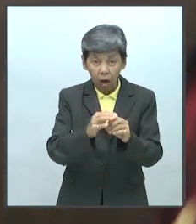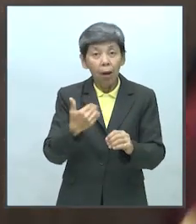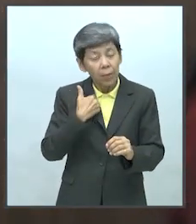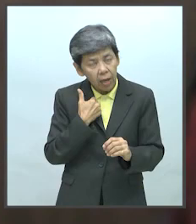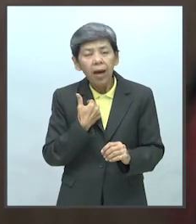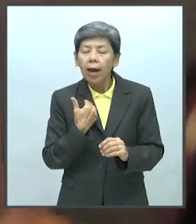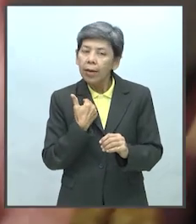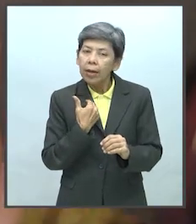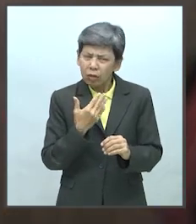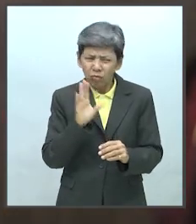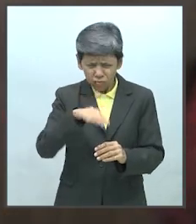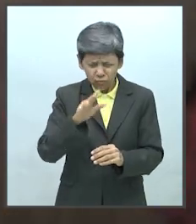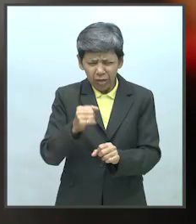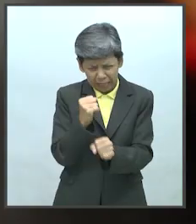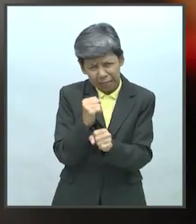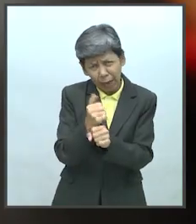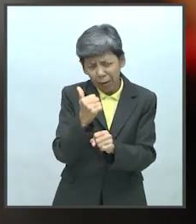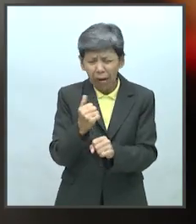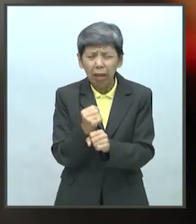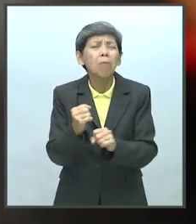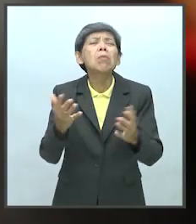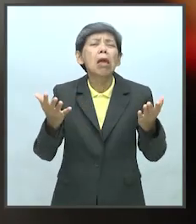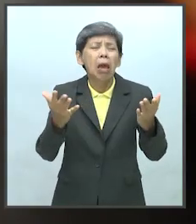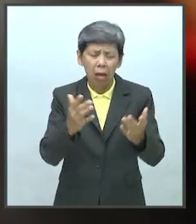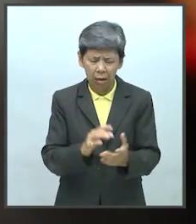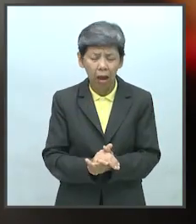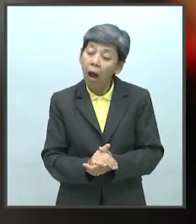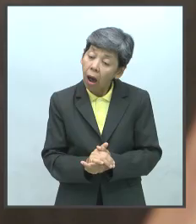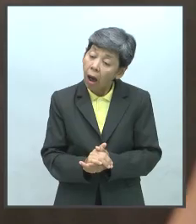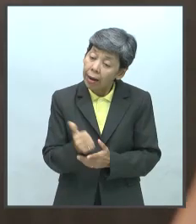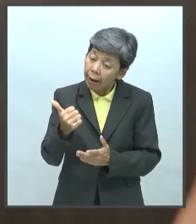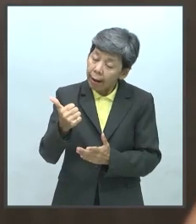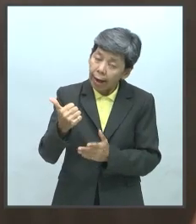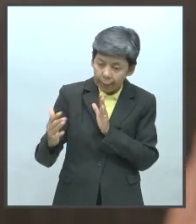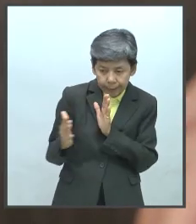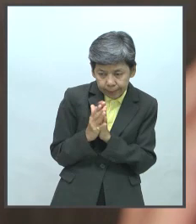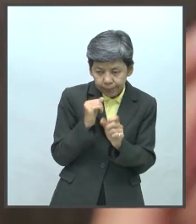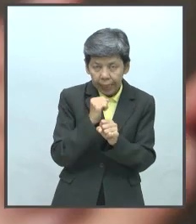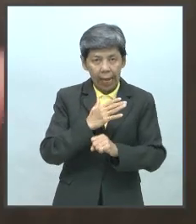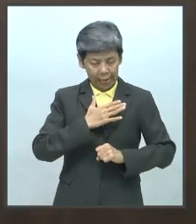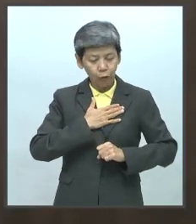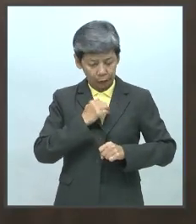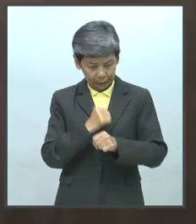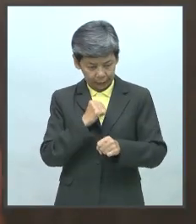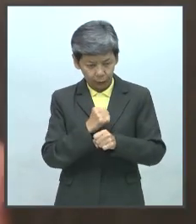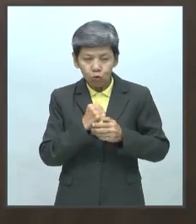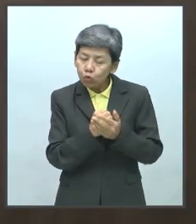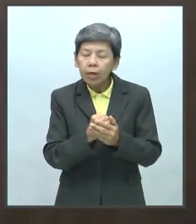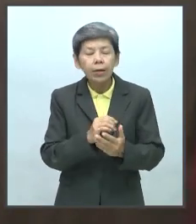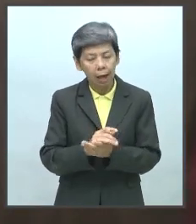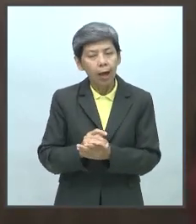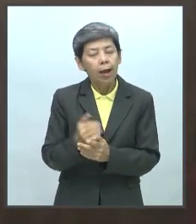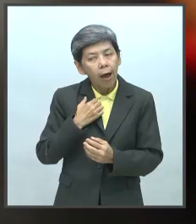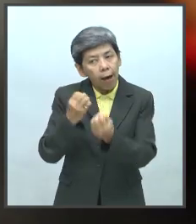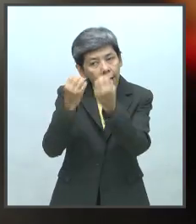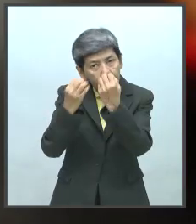ันมีแบบนี้ ใช่ฮะช่วยทำนี่หน่อยมันไม่มีใครทำแล้ว ค่ะกลัวหายไป เห็นว่าทางเรานี่ช่วยกันอนุรักษ์ไว้เขาก็ส